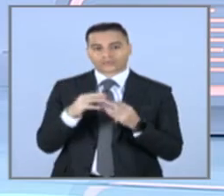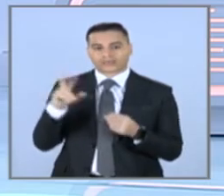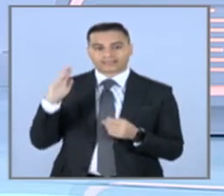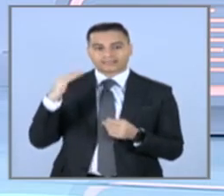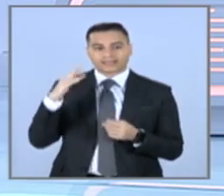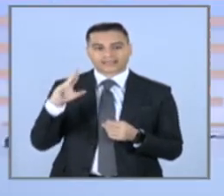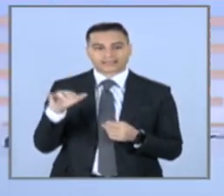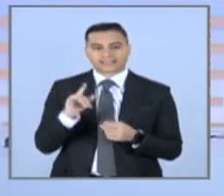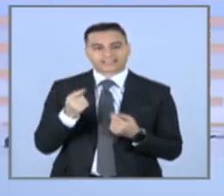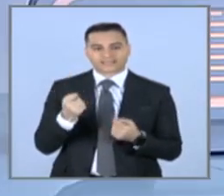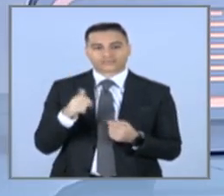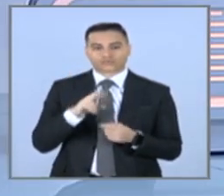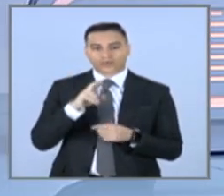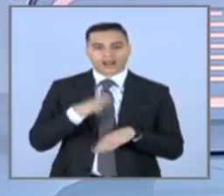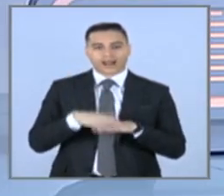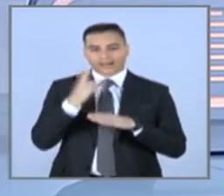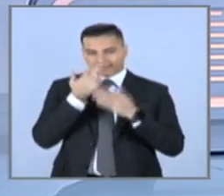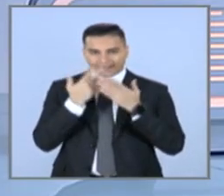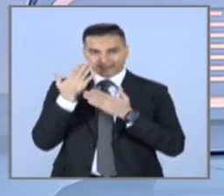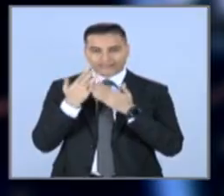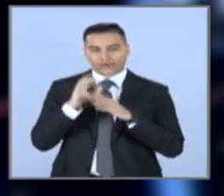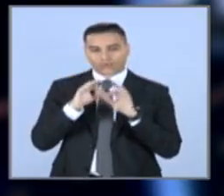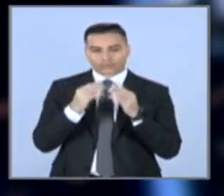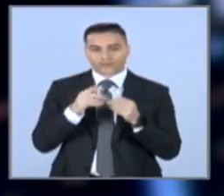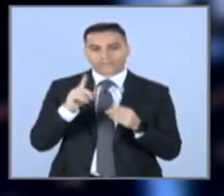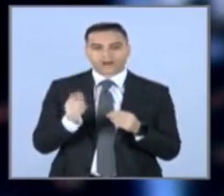في التاريخ قالت برايا دوسوا على البزر.